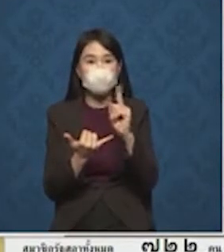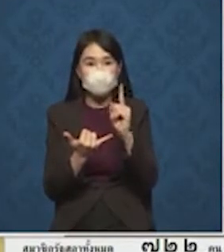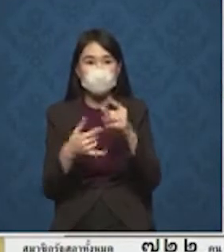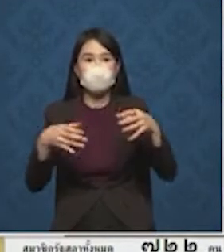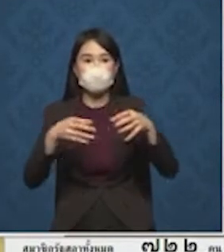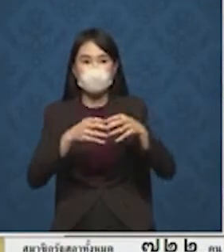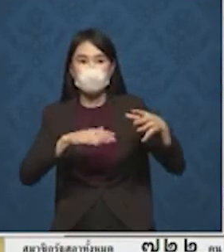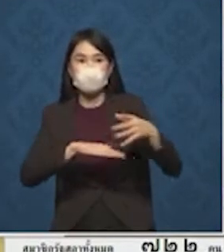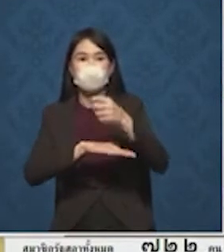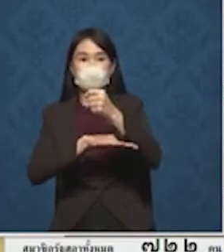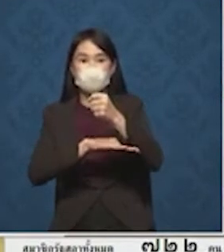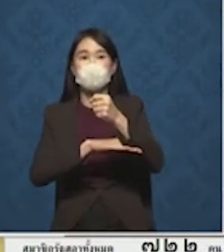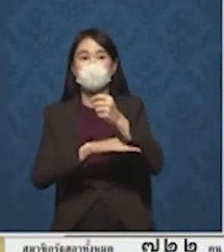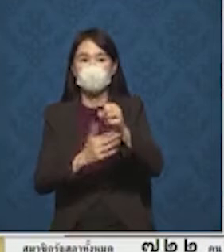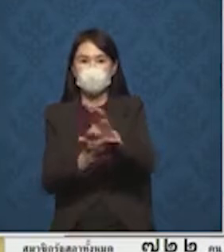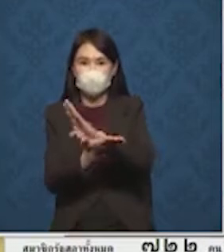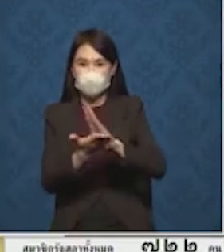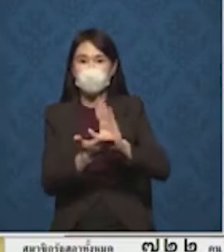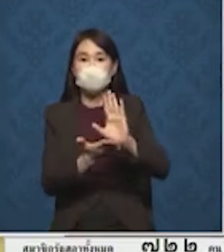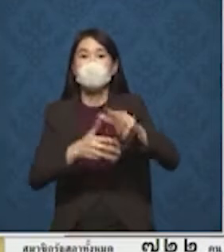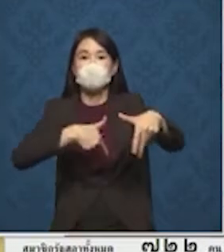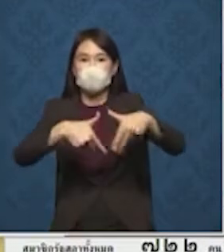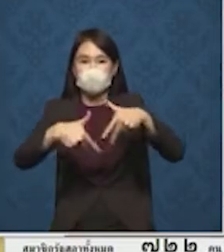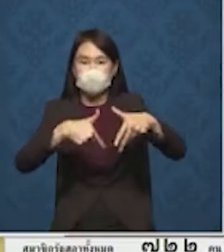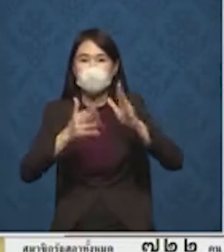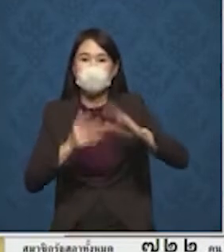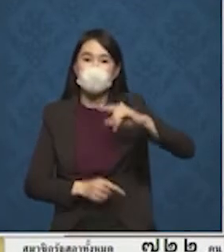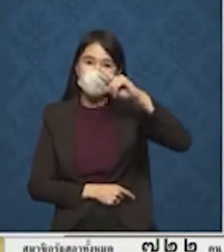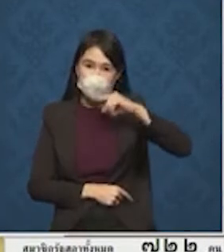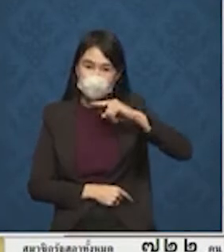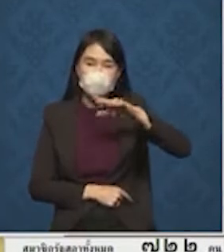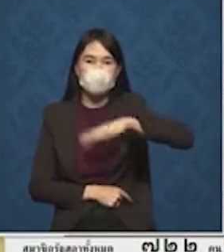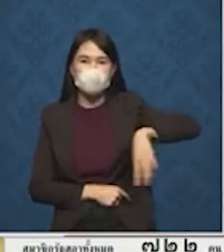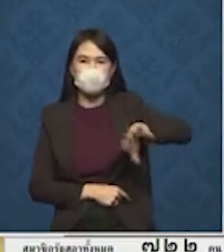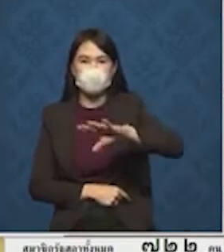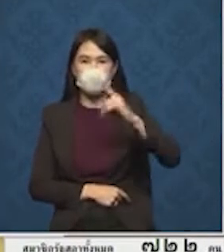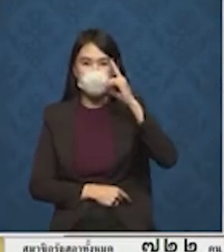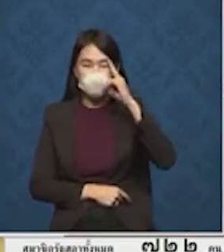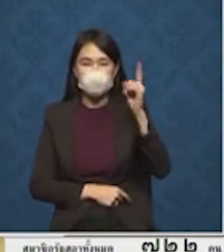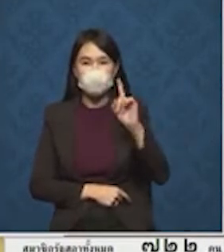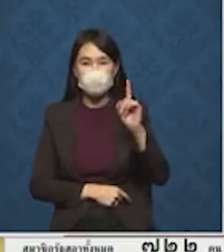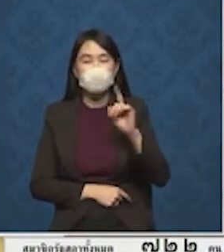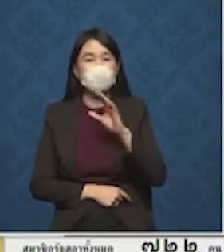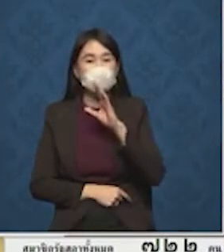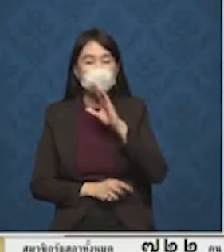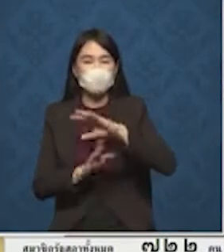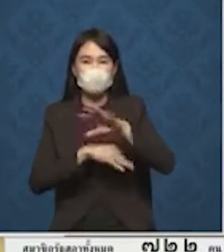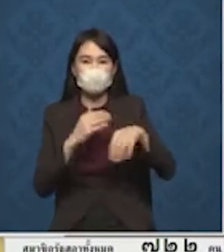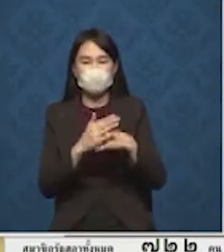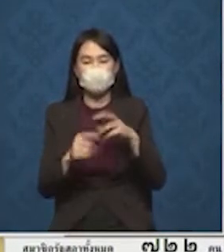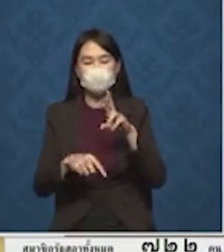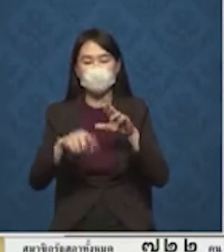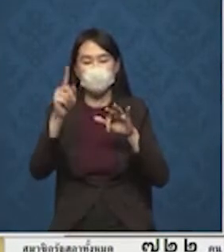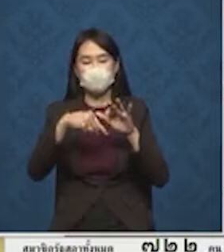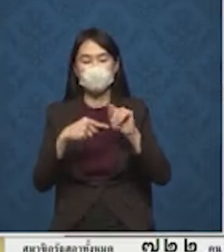พักกเมืองเป็สถาบันของประชาชนผมก็คิดว่าถ้าเราได้เอาร่างของทกพัก